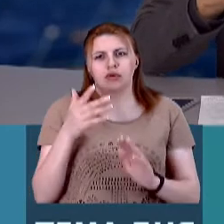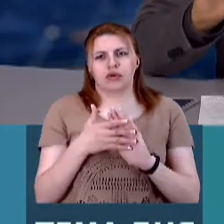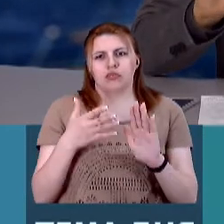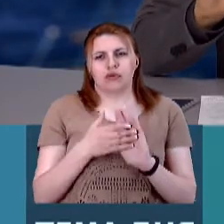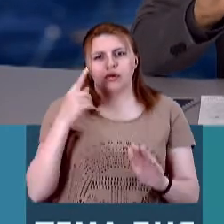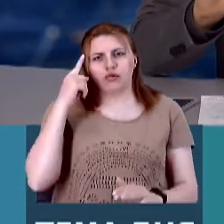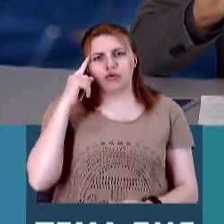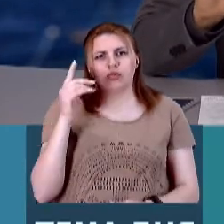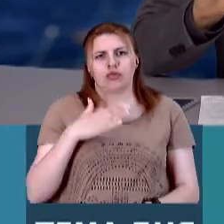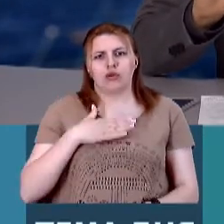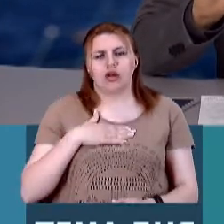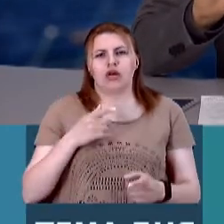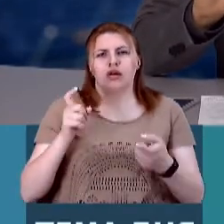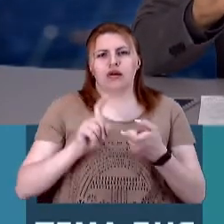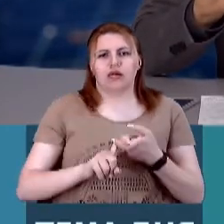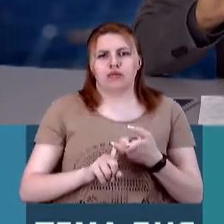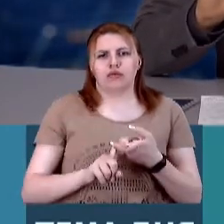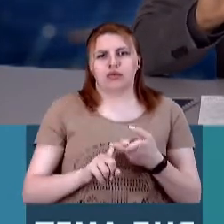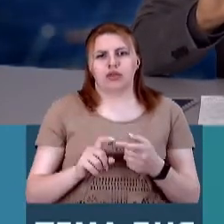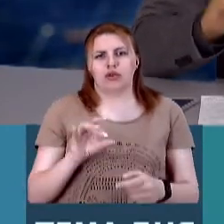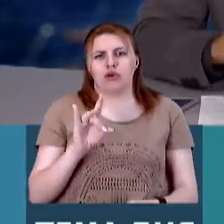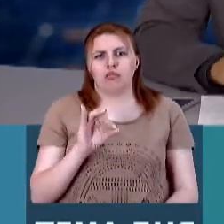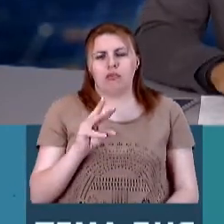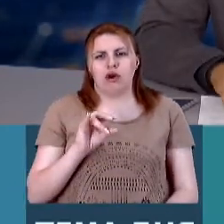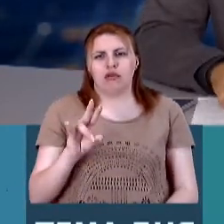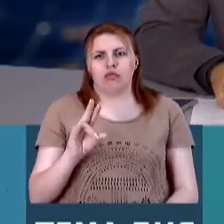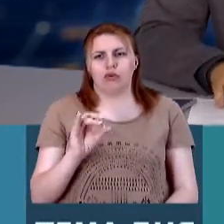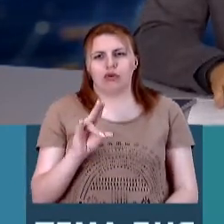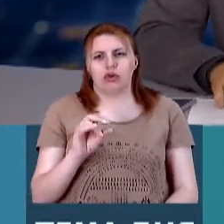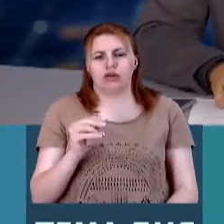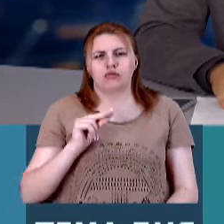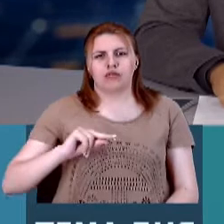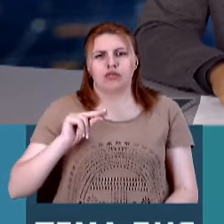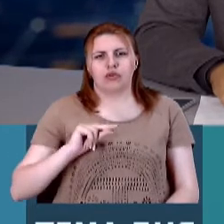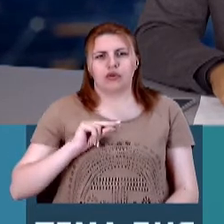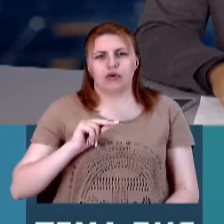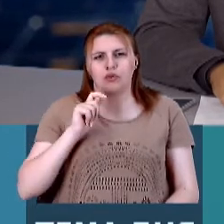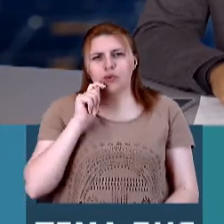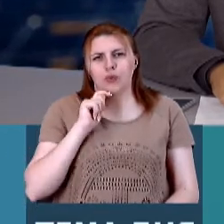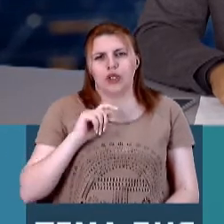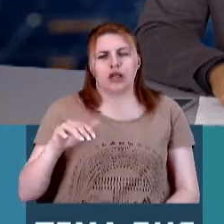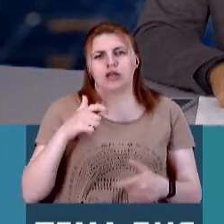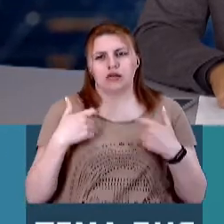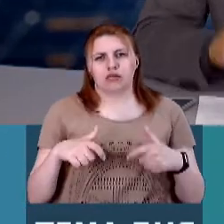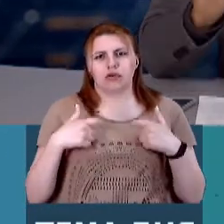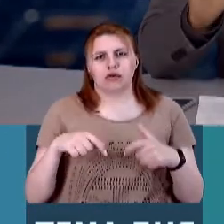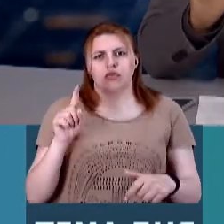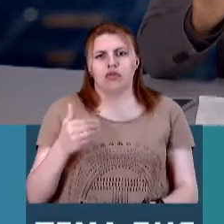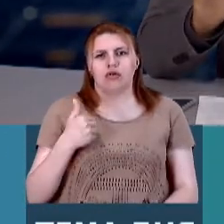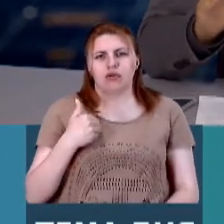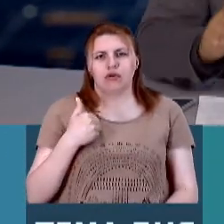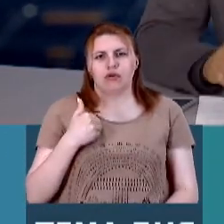До нашого ефіру просто приєднується Роман Кулик, співробітник Українського інституту національної пам'яті. Його коментар також хочемо